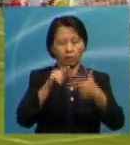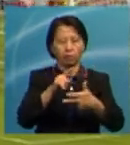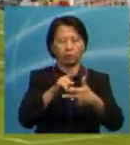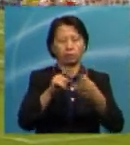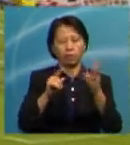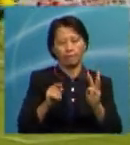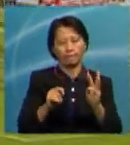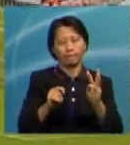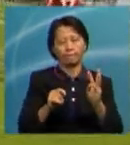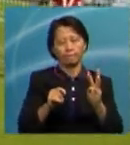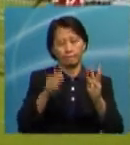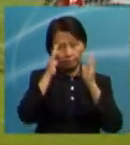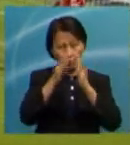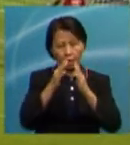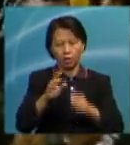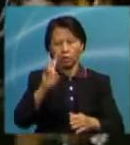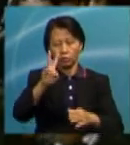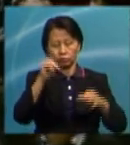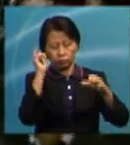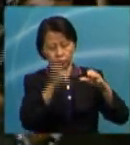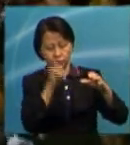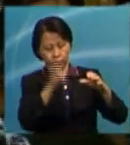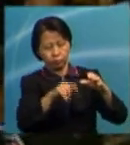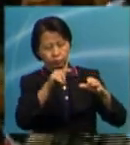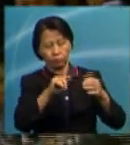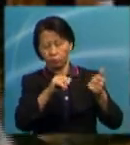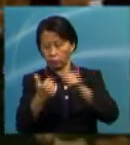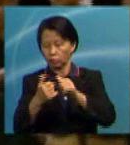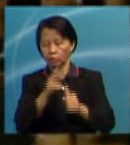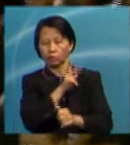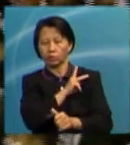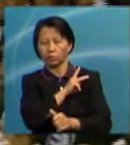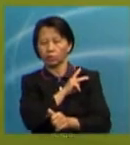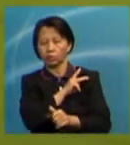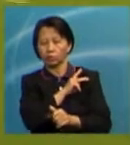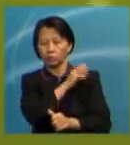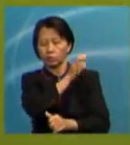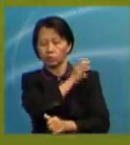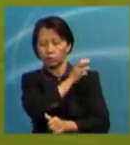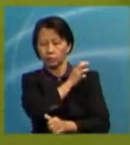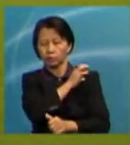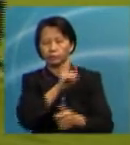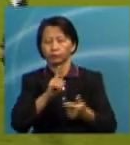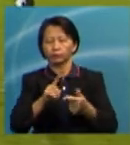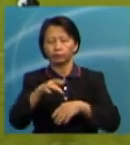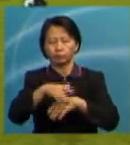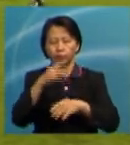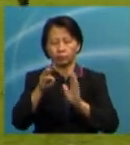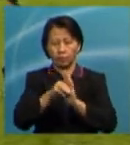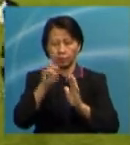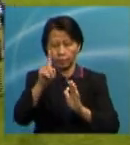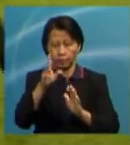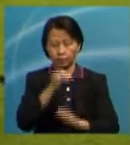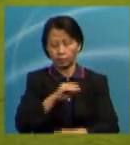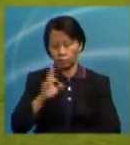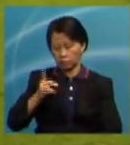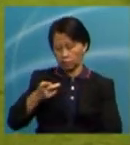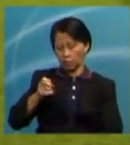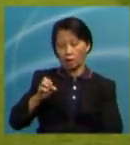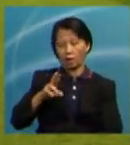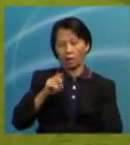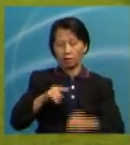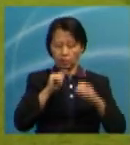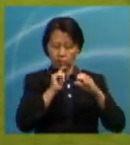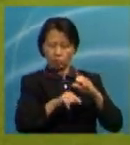tanggal keenam dua gold The Red Warriors dijaringkan oleh ketua pasukan Mohamad Badri Mohamad Razi seawal minit pertama dan Khairul izwan Rosli